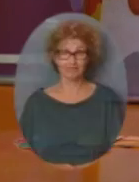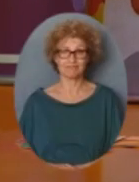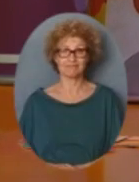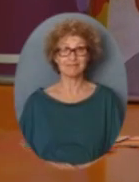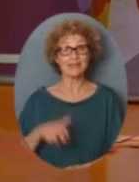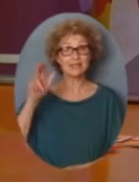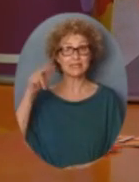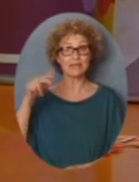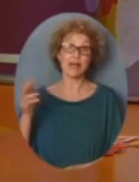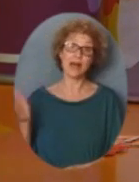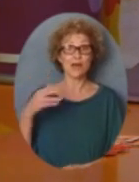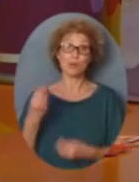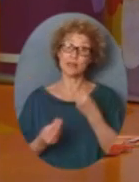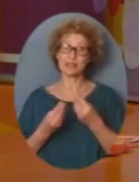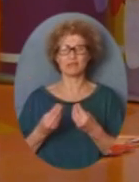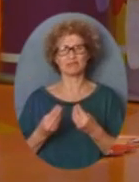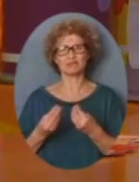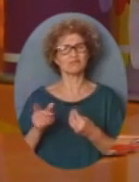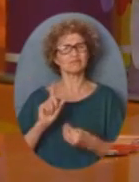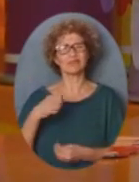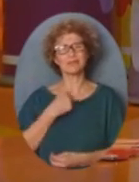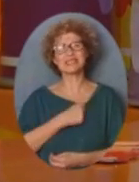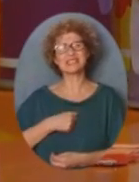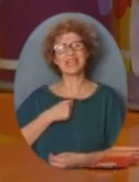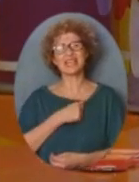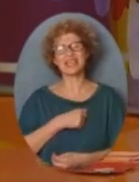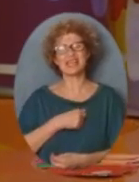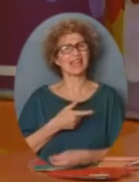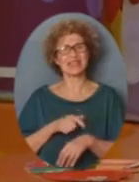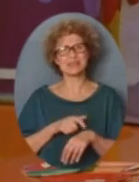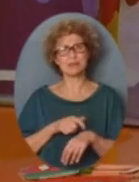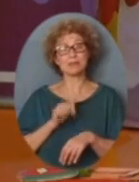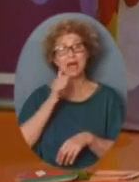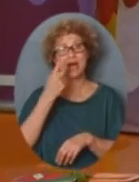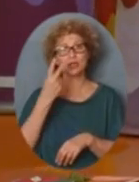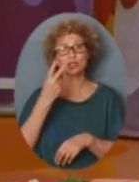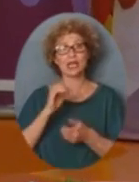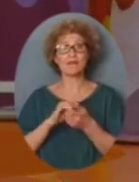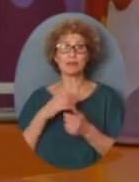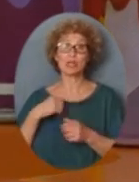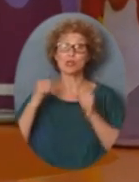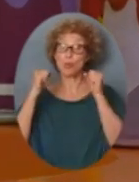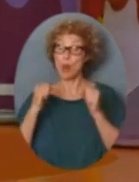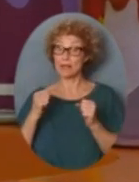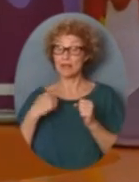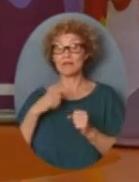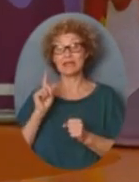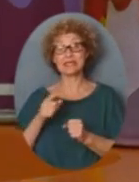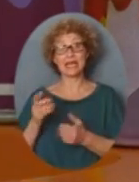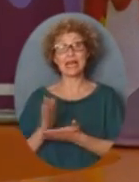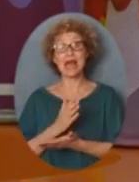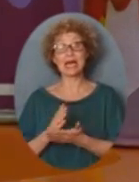צבע, בוא נשחק משהו. אני מצטער, פחית, אין לי זמן לשחק. מחר לשני חברים שלי יש יום הולדת, ואני צריך